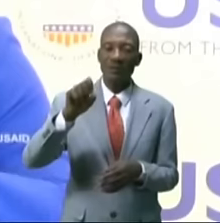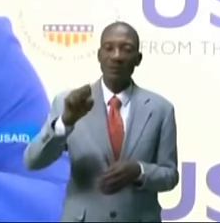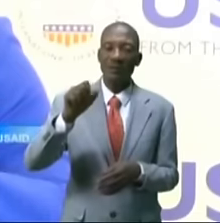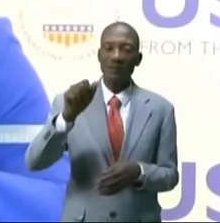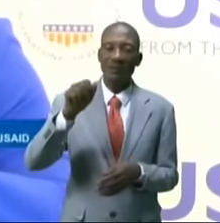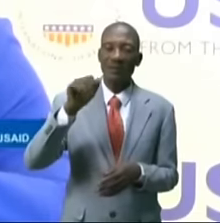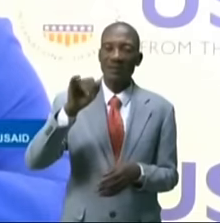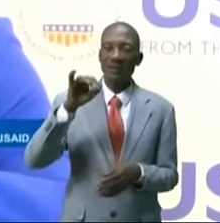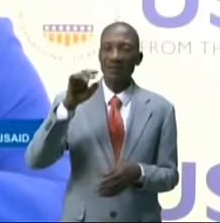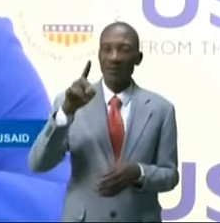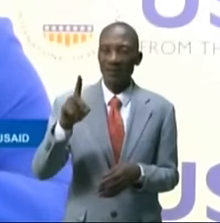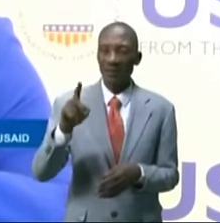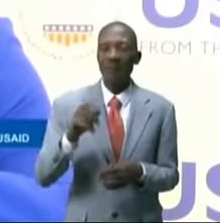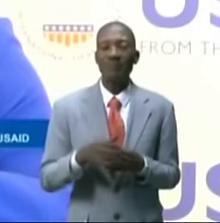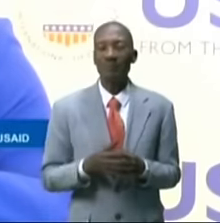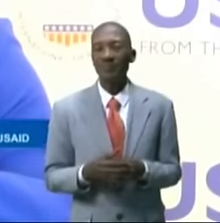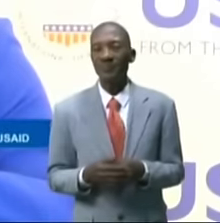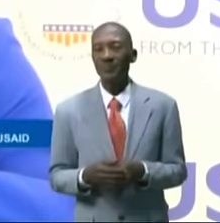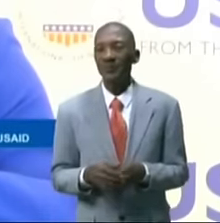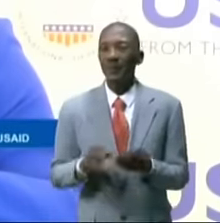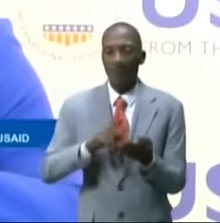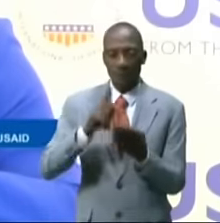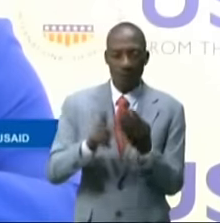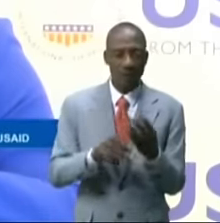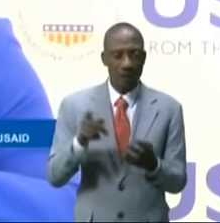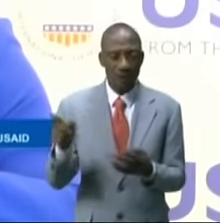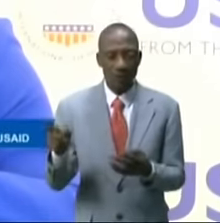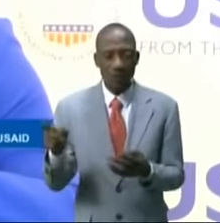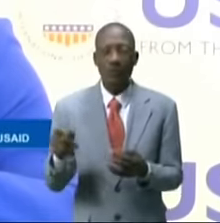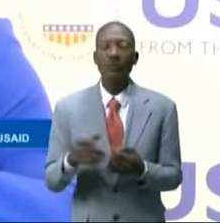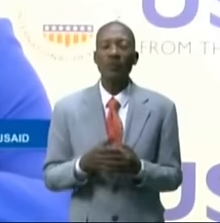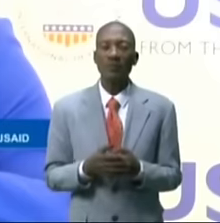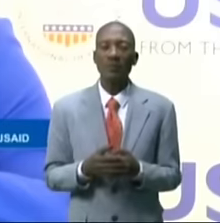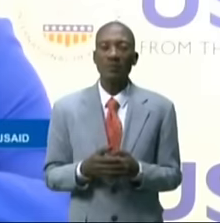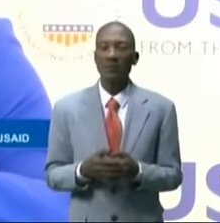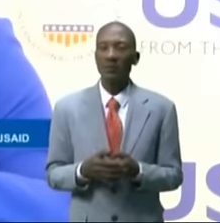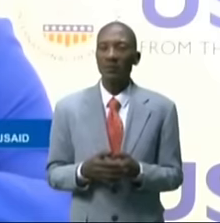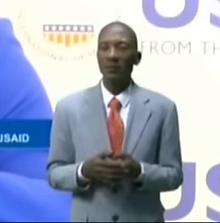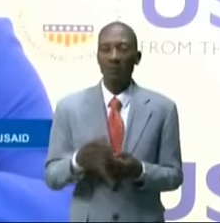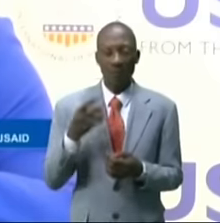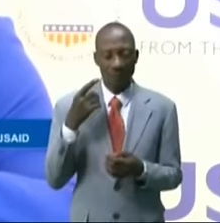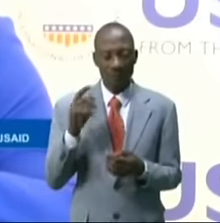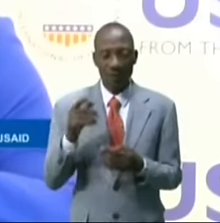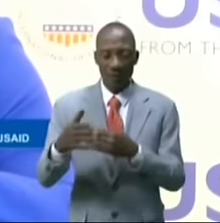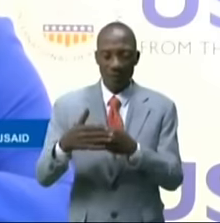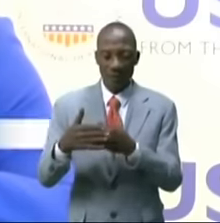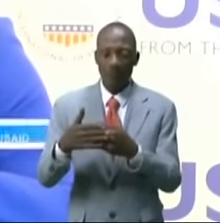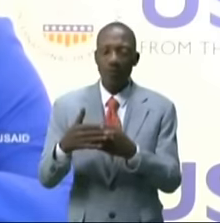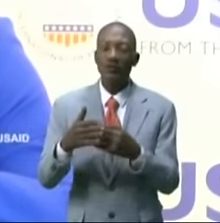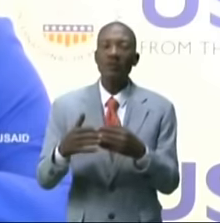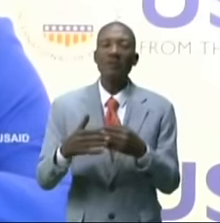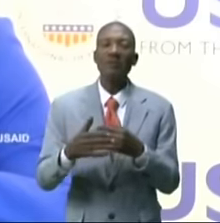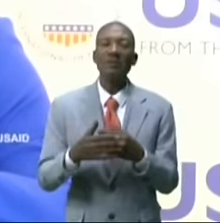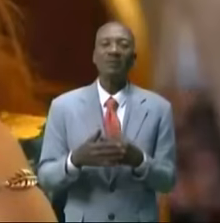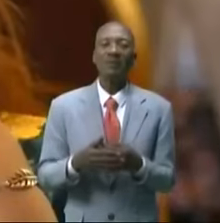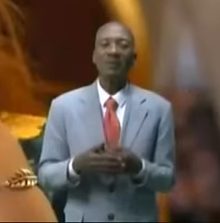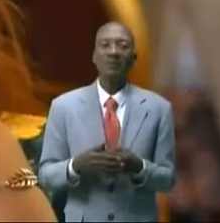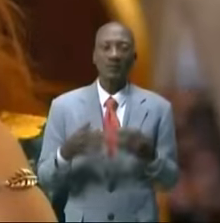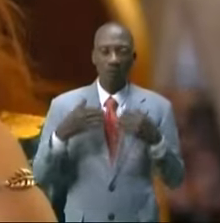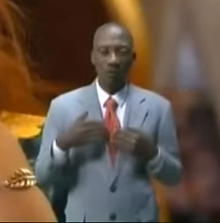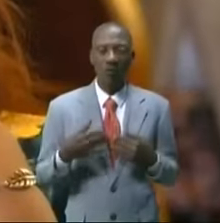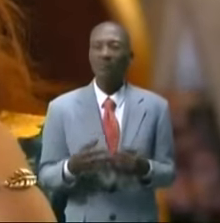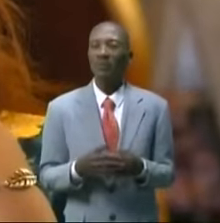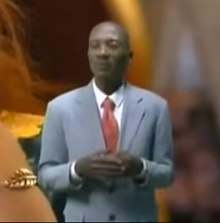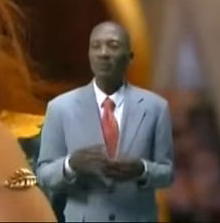des États-Unis, ce projet a démontré l'efficacité des approches communautaires qui ont permis d'atteindre les